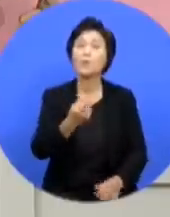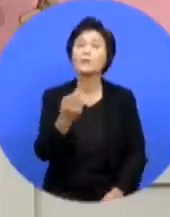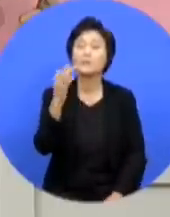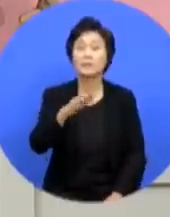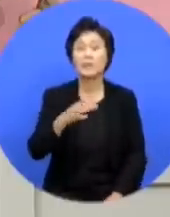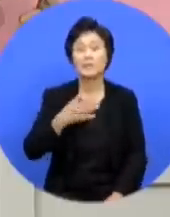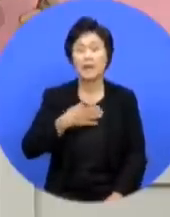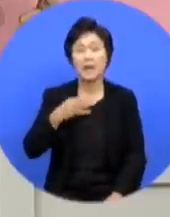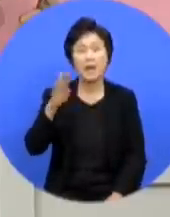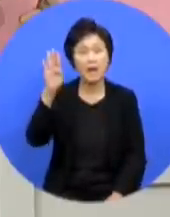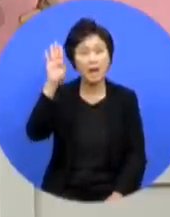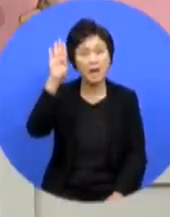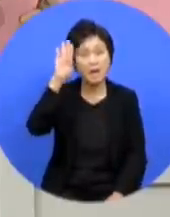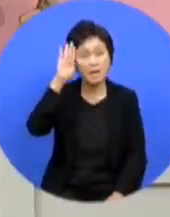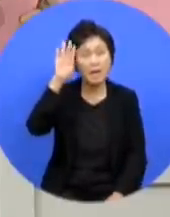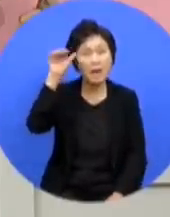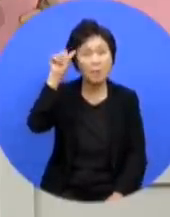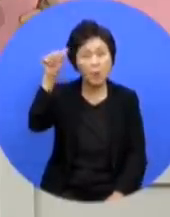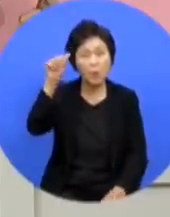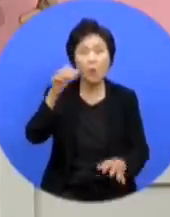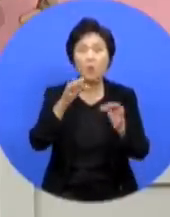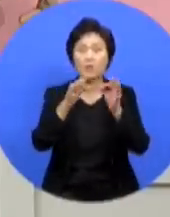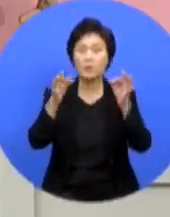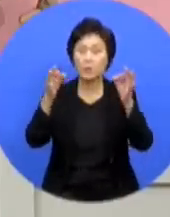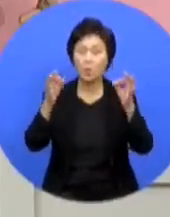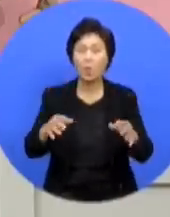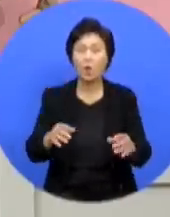만에 1:1 양육을 마쳤습니다. 네.